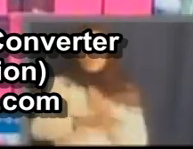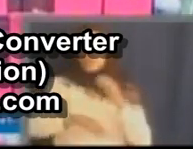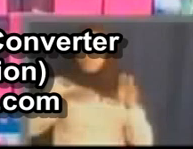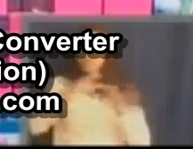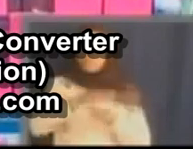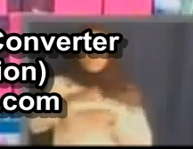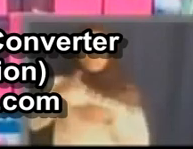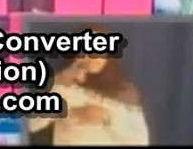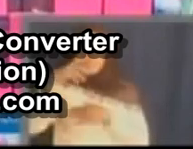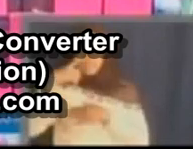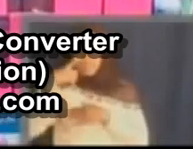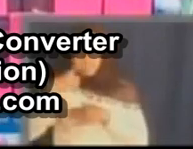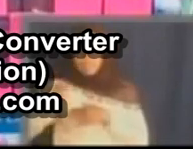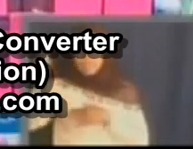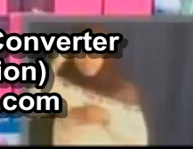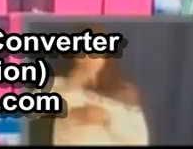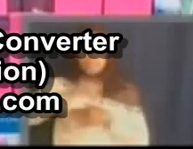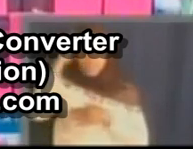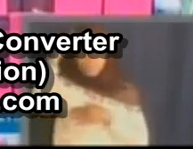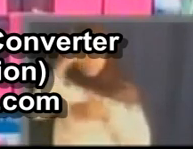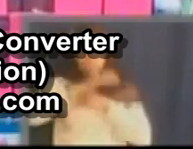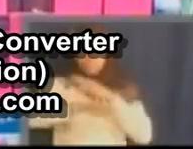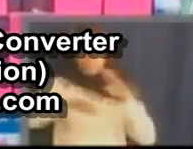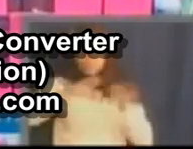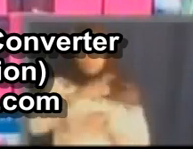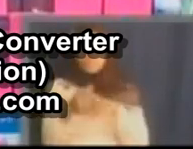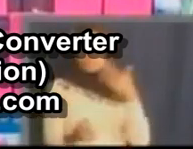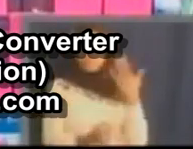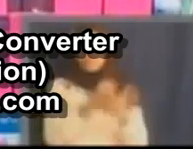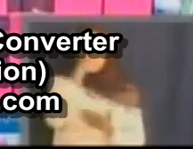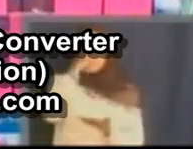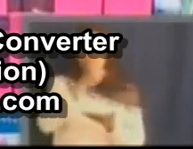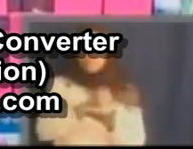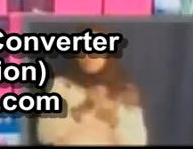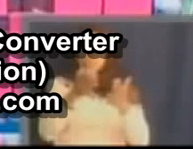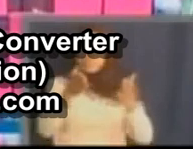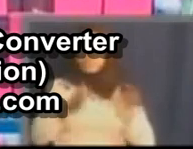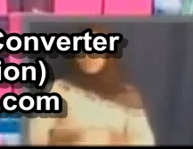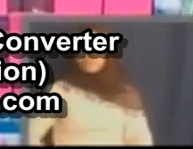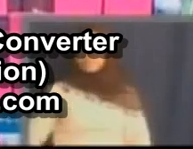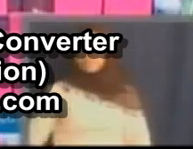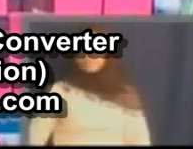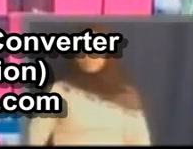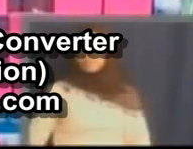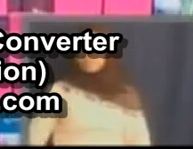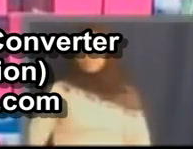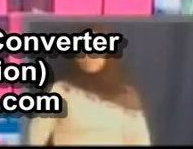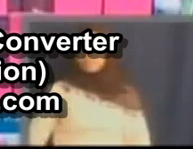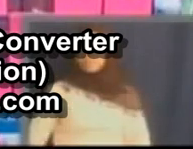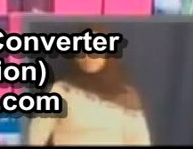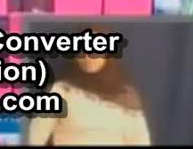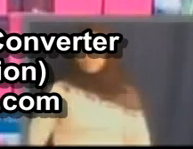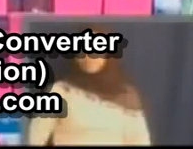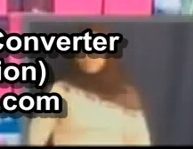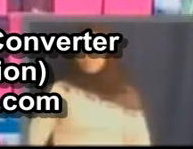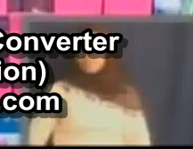mwenyekiti umetoa maamuzi hayo. Mshumo mwenyekiti, kamati ya kanuni ya